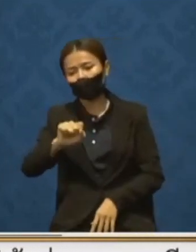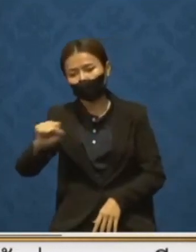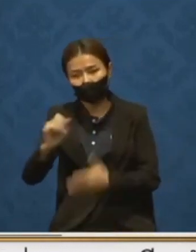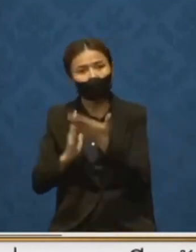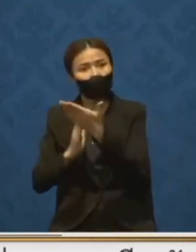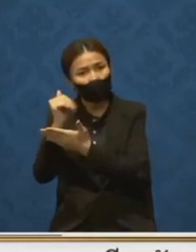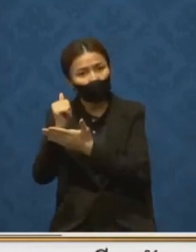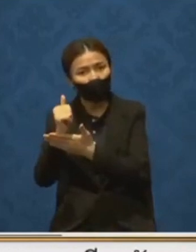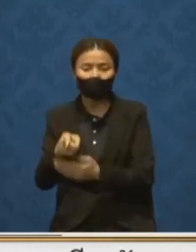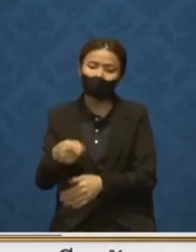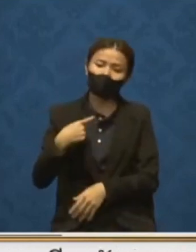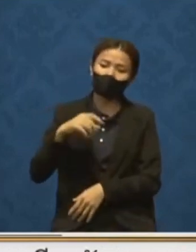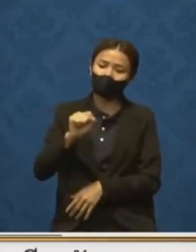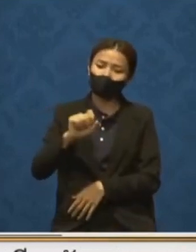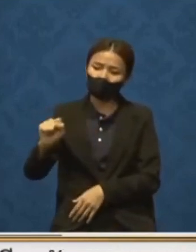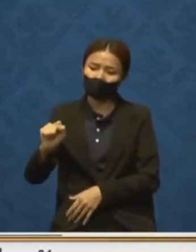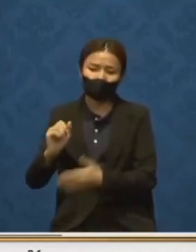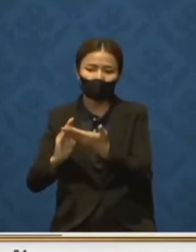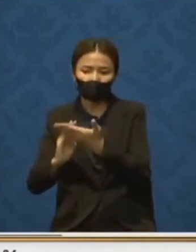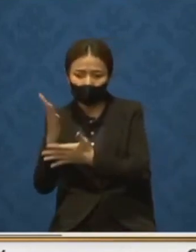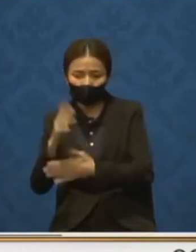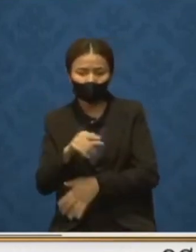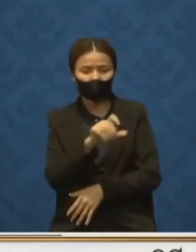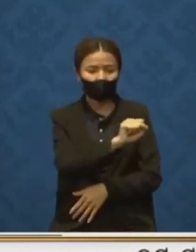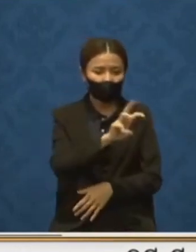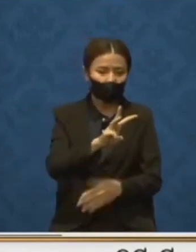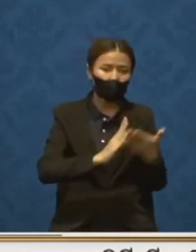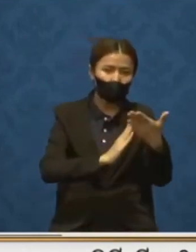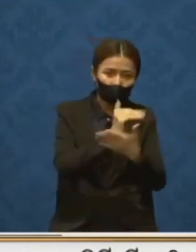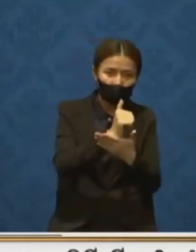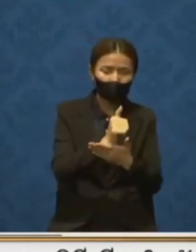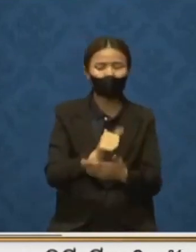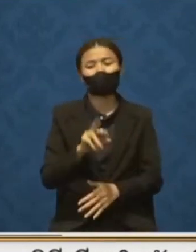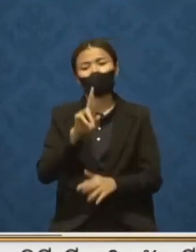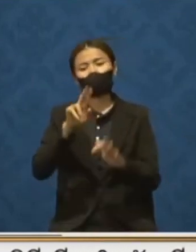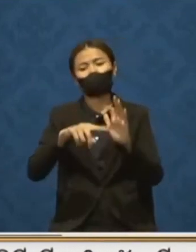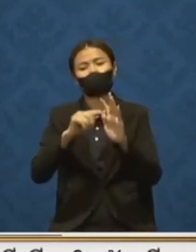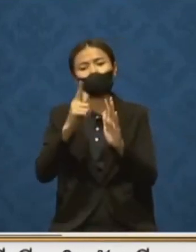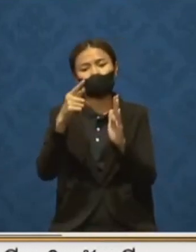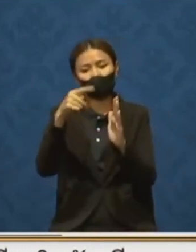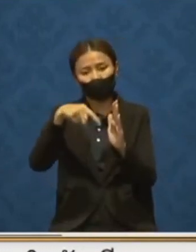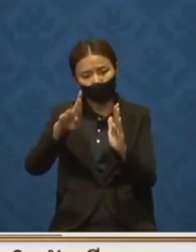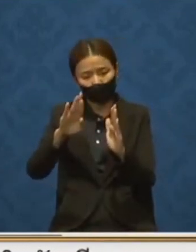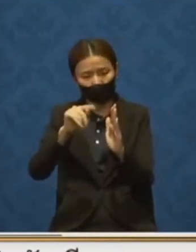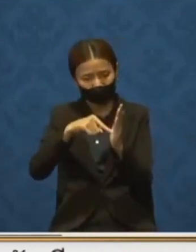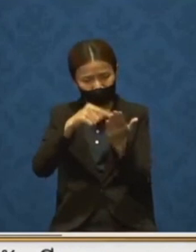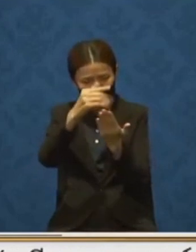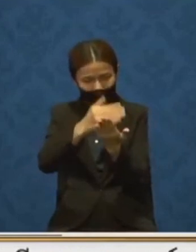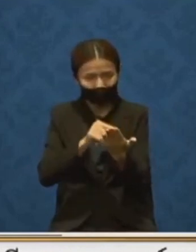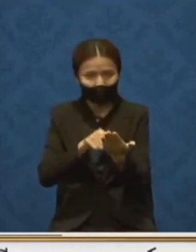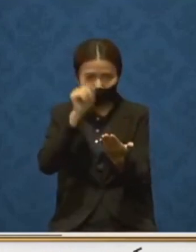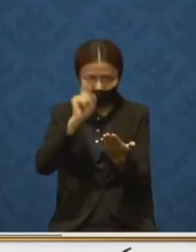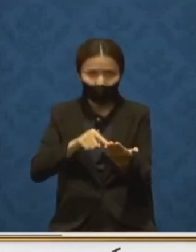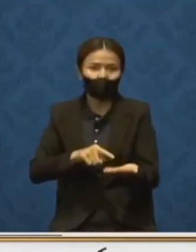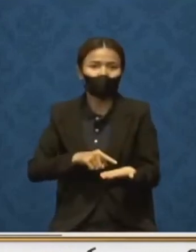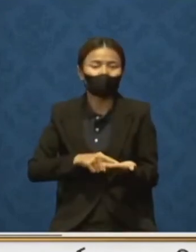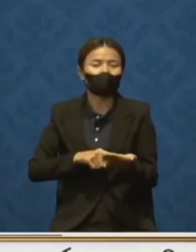ตินั้นแล้วหรือไม่ก็ให้ยับยั้งร่างบัญญัติฉบับนี้ไว้ก่อนตามรัฐธรรมนูญมาตร